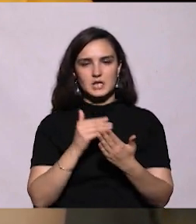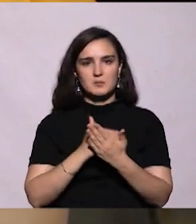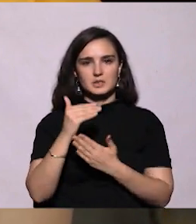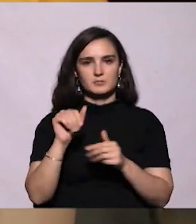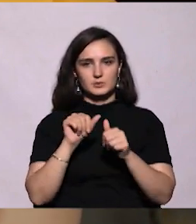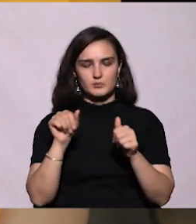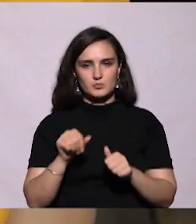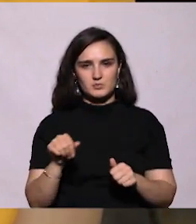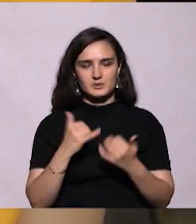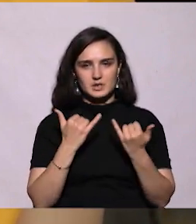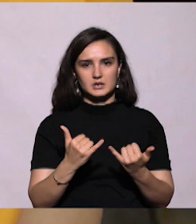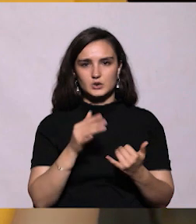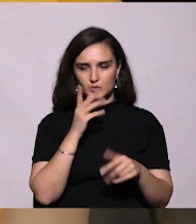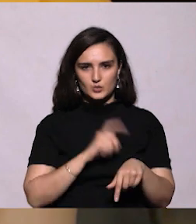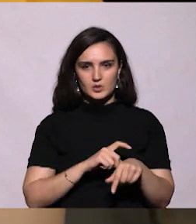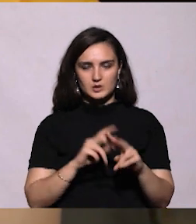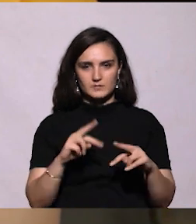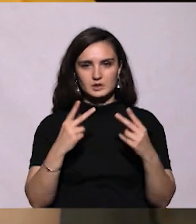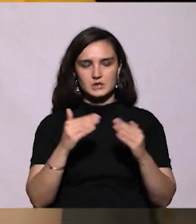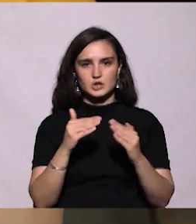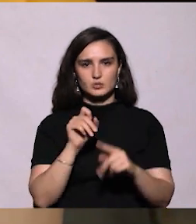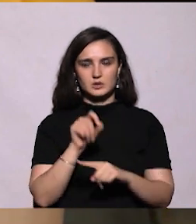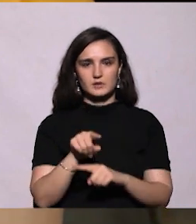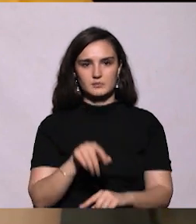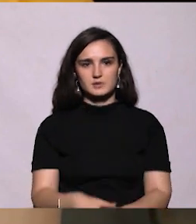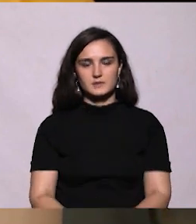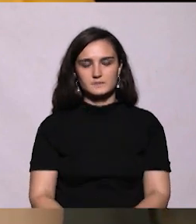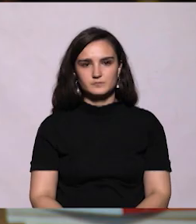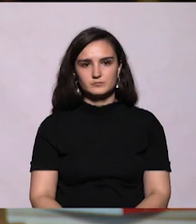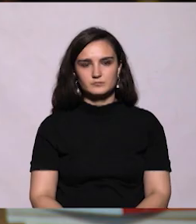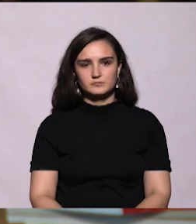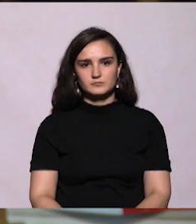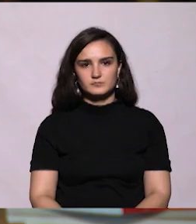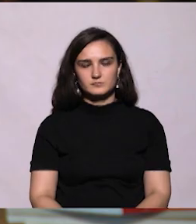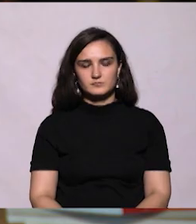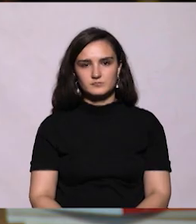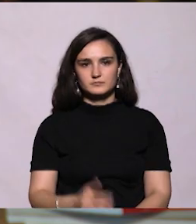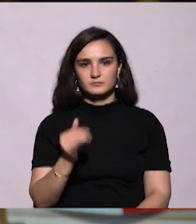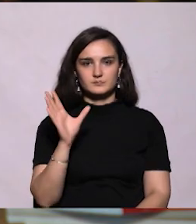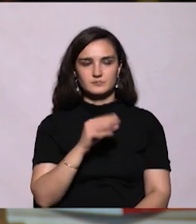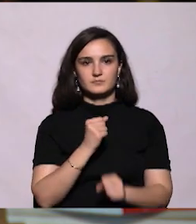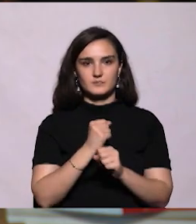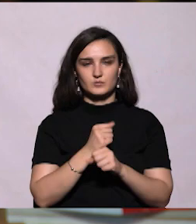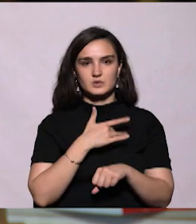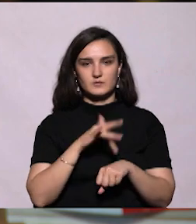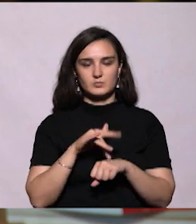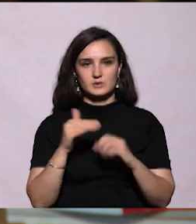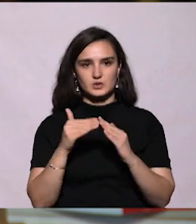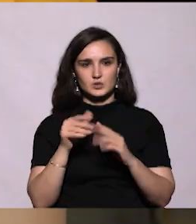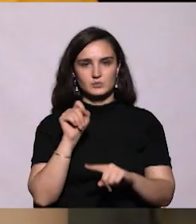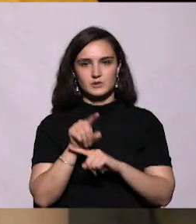აღმატებითი ფორმებით. ახლა კი დროა გადავიდეთ საშინაო დავალებაზე. Now, let's do everyone's favorite,